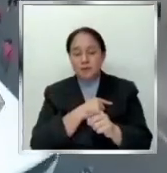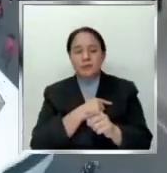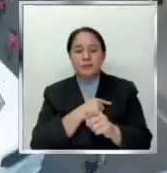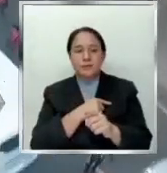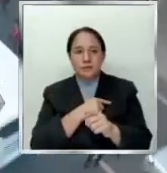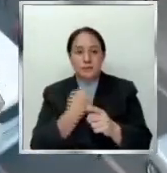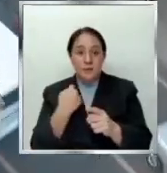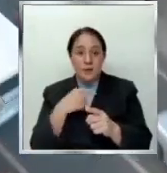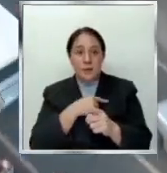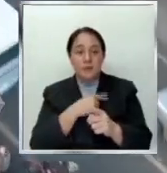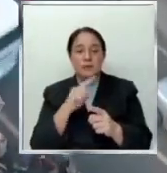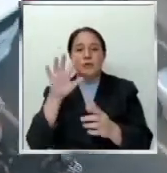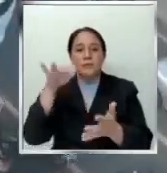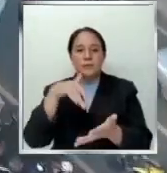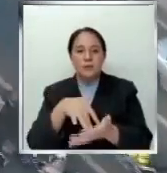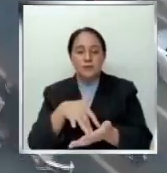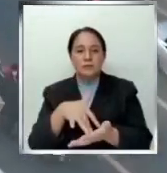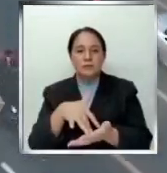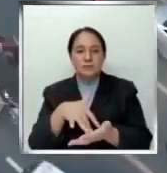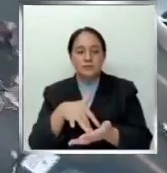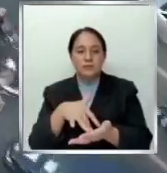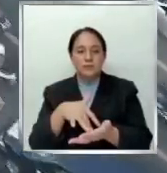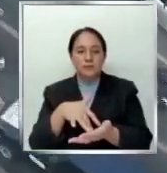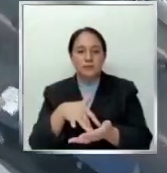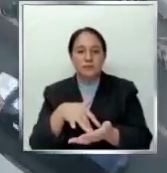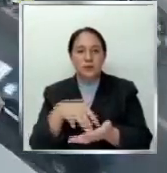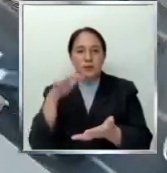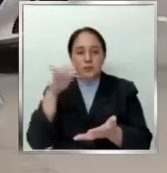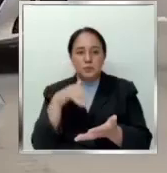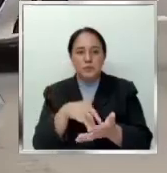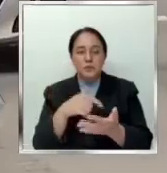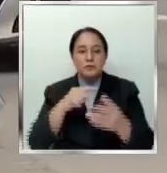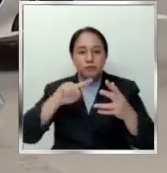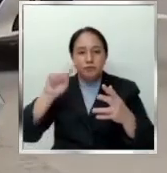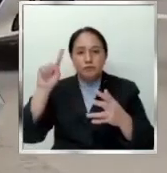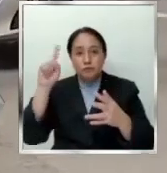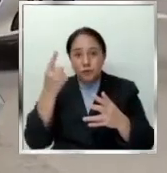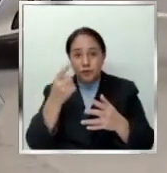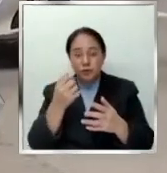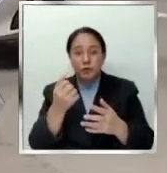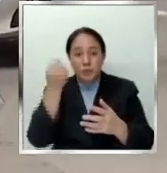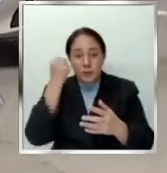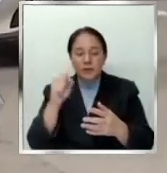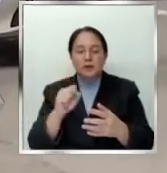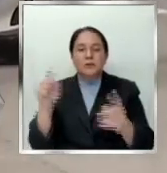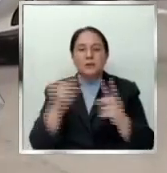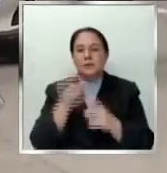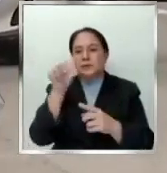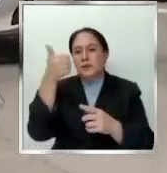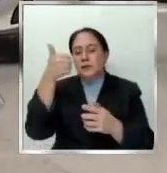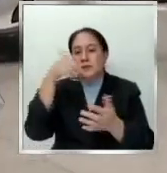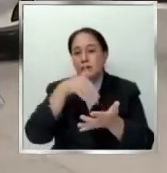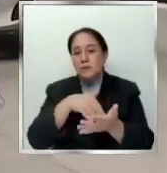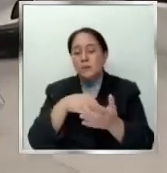5,000 po ang initial po, first offense. Hanggang 10,000 pesos ang posibleng multa sa